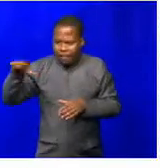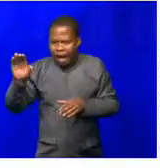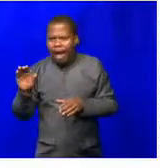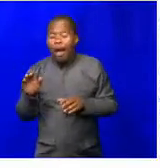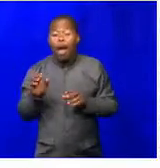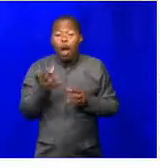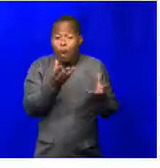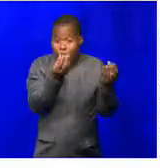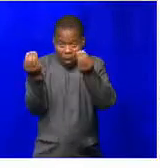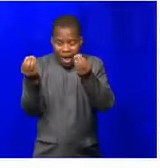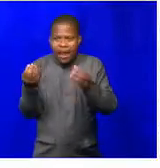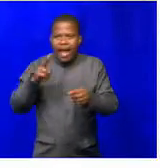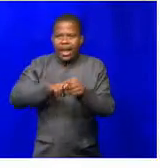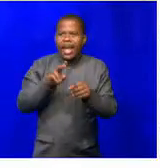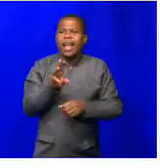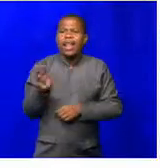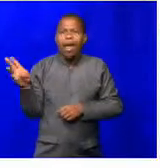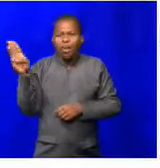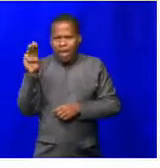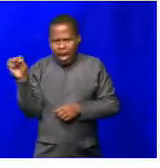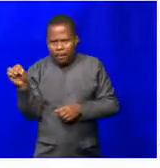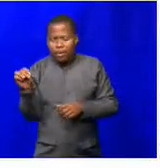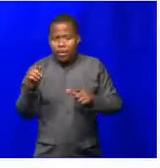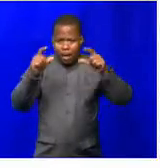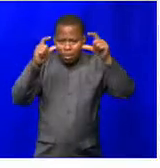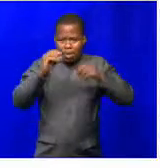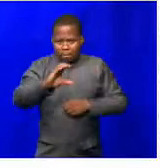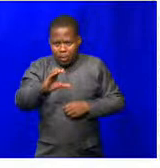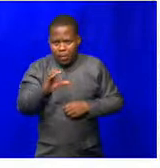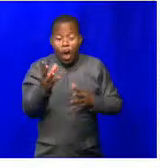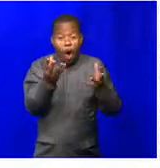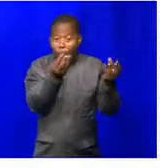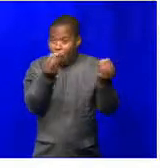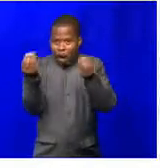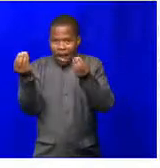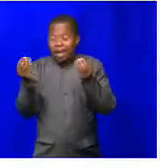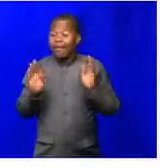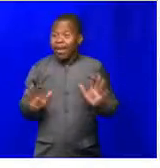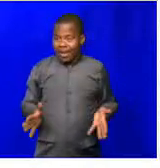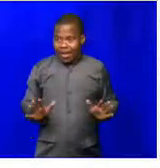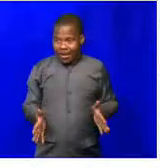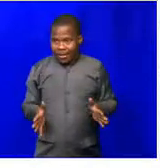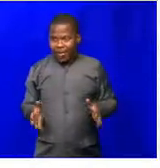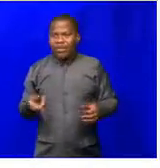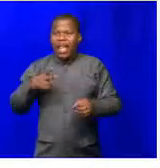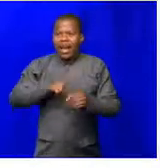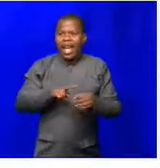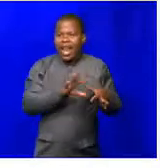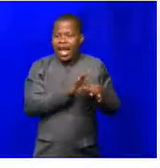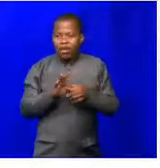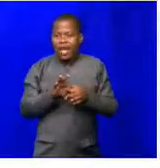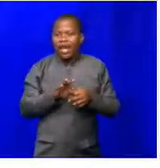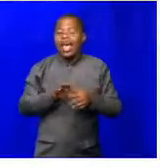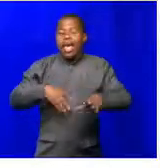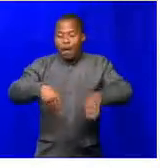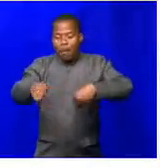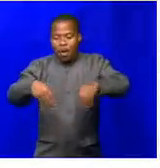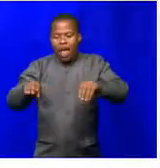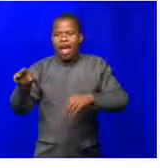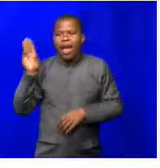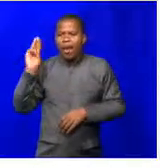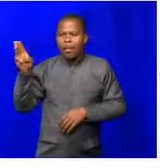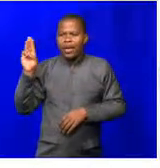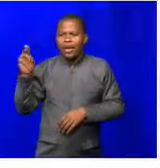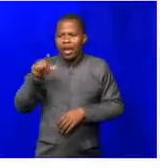welive umhlonishwa Cleopas Dlamini bekayingxenye yetibukeli letibukele lo mdlalo. Mengamelo nhlangano lengamelo lomdlalo webhola kuleli Peter